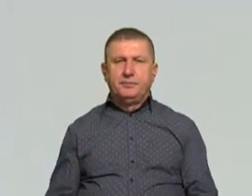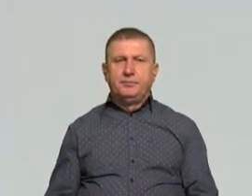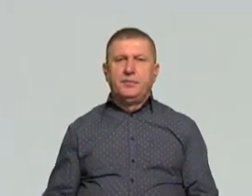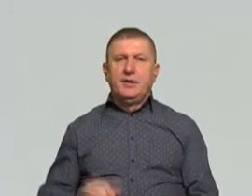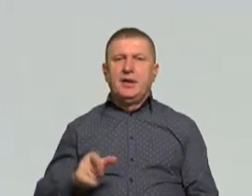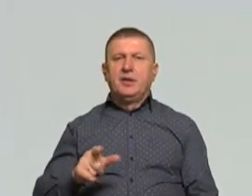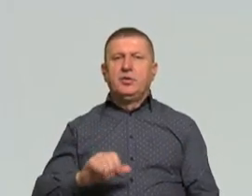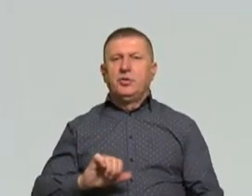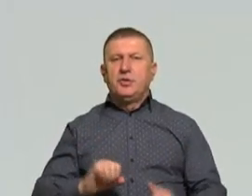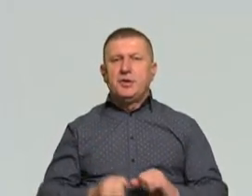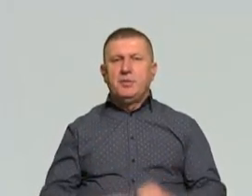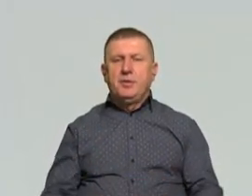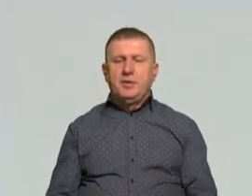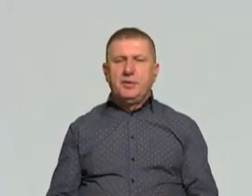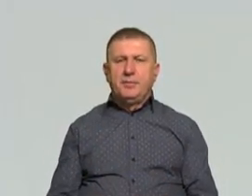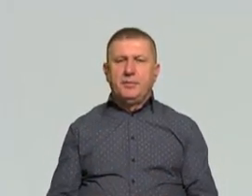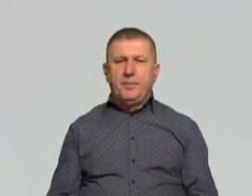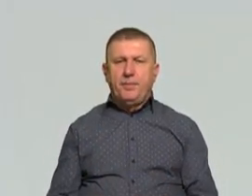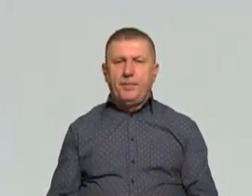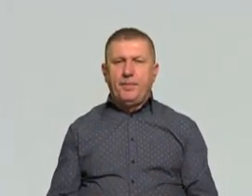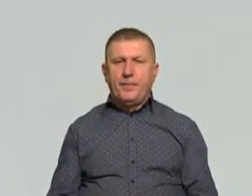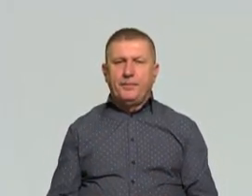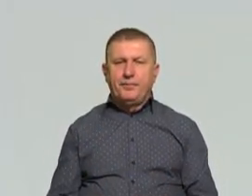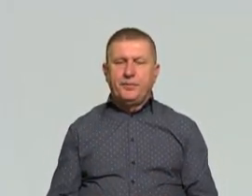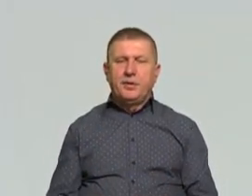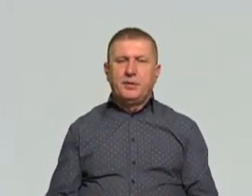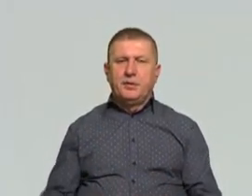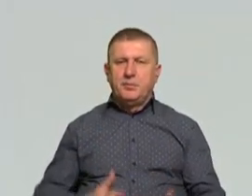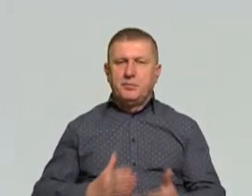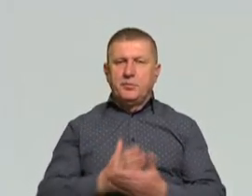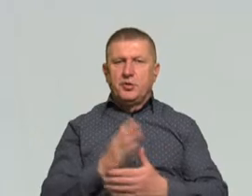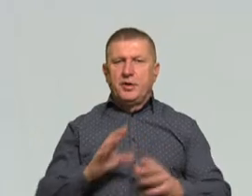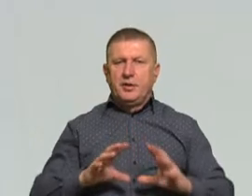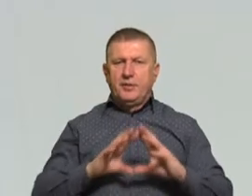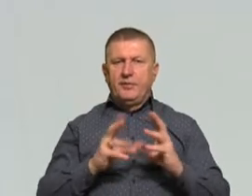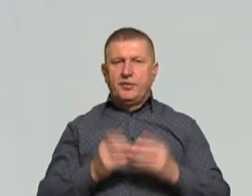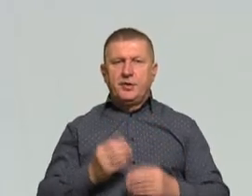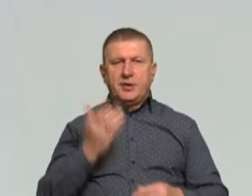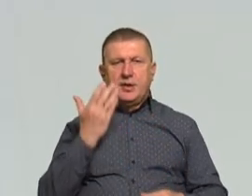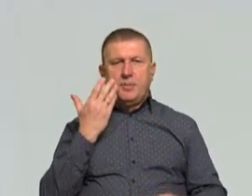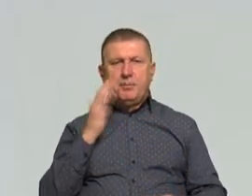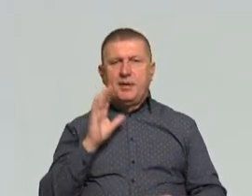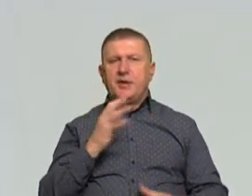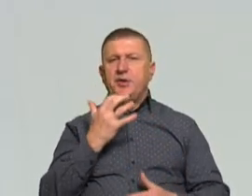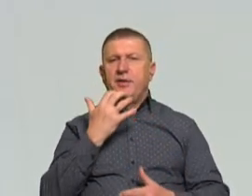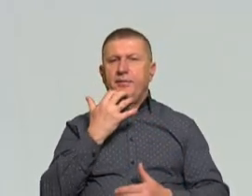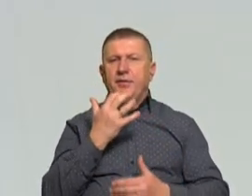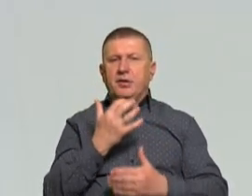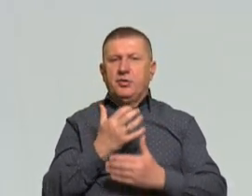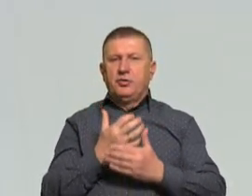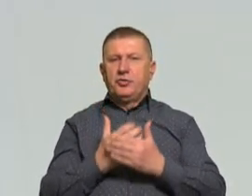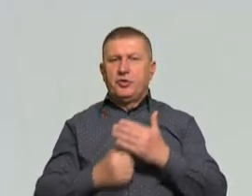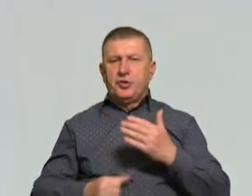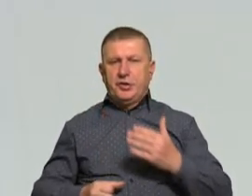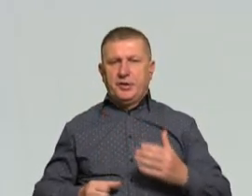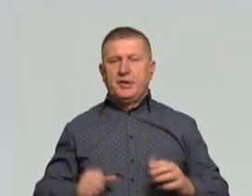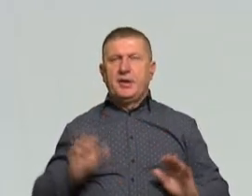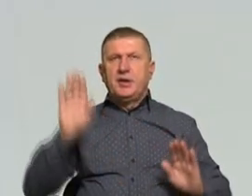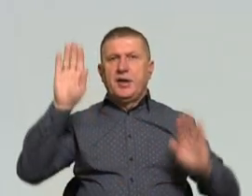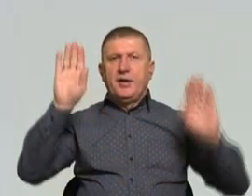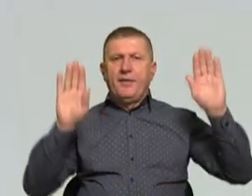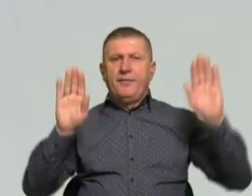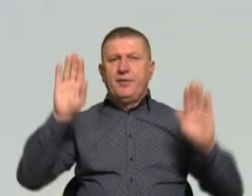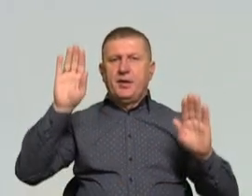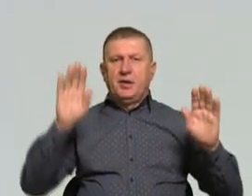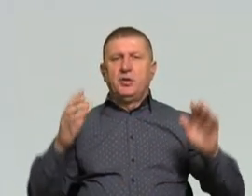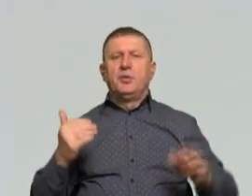to zmienić, tak jak to właśnie zrobić, pan pyta. No przede wszystkim uważamy, że bardziej powinna być wykorzystywana ta instytucja referendum. No mieliśmy